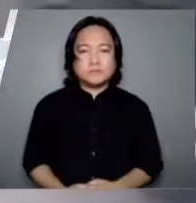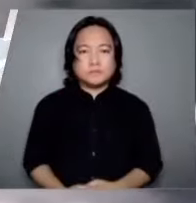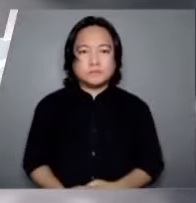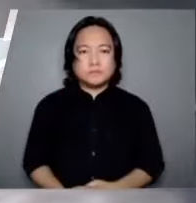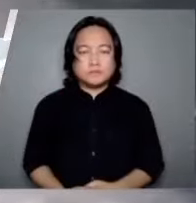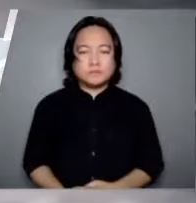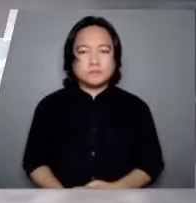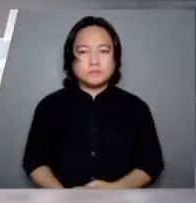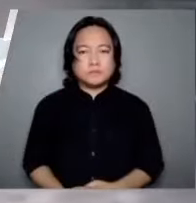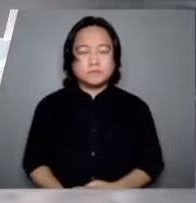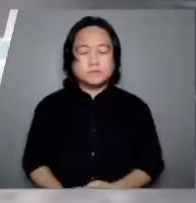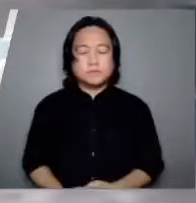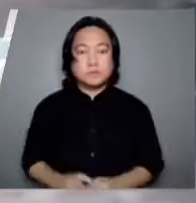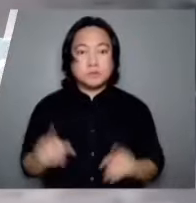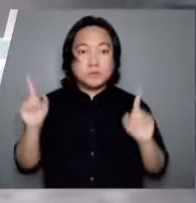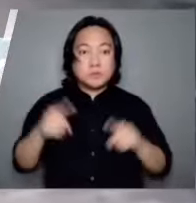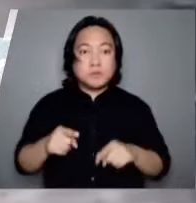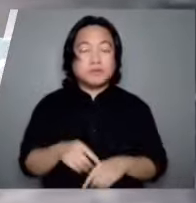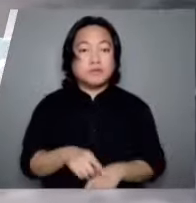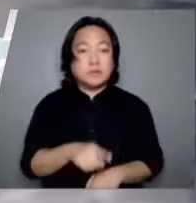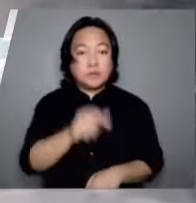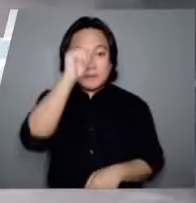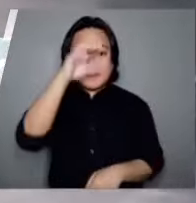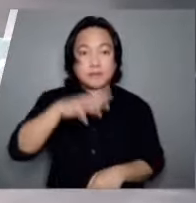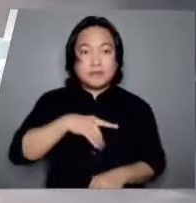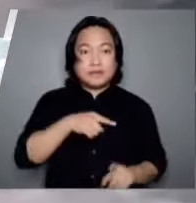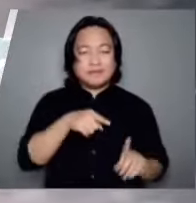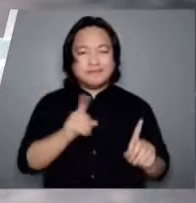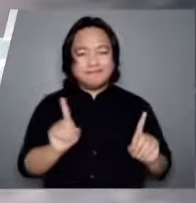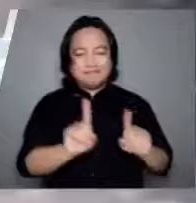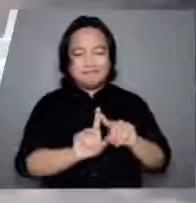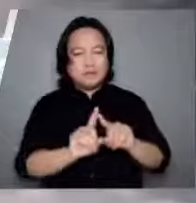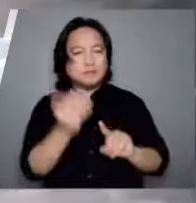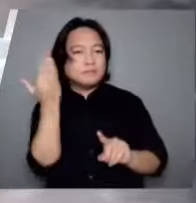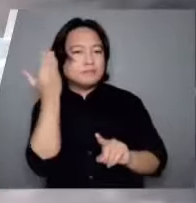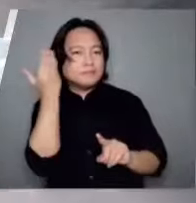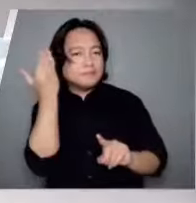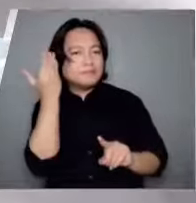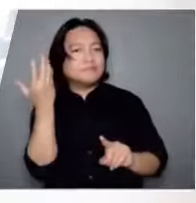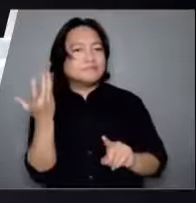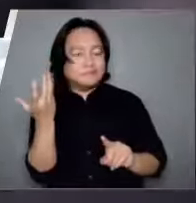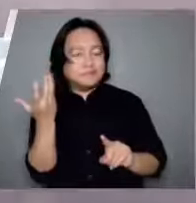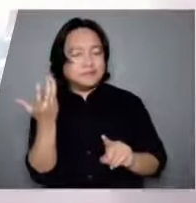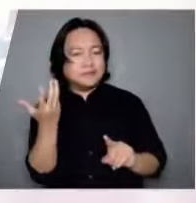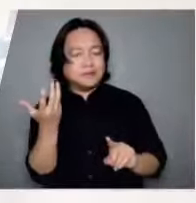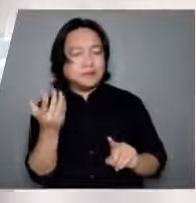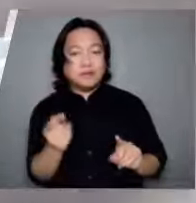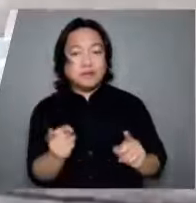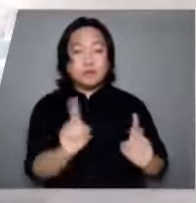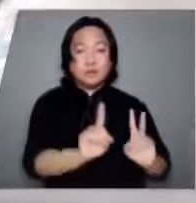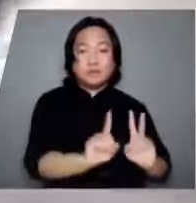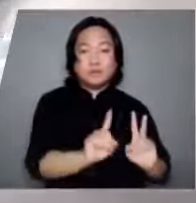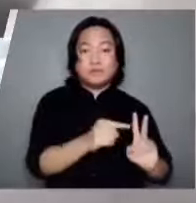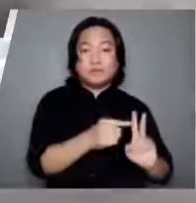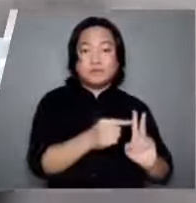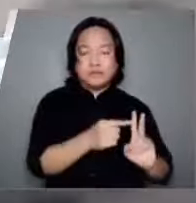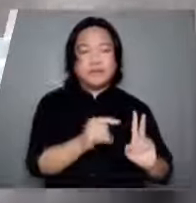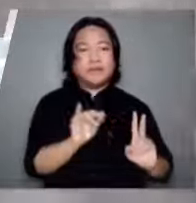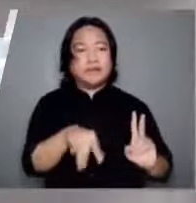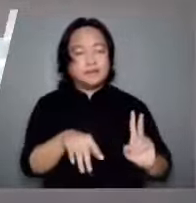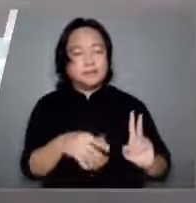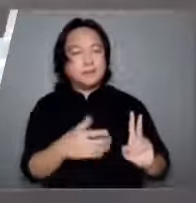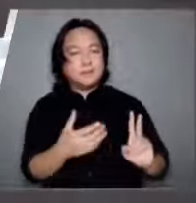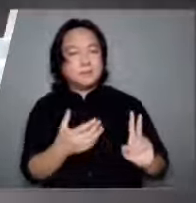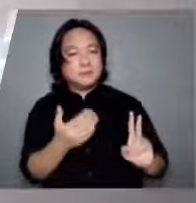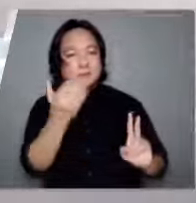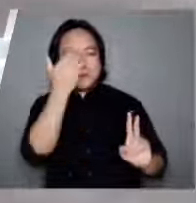Maya-maya pa, sinunggaban na ng lalaki na nagpanggap na buyer ang dalawa niyang kausap. Nalambat sa naturang bypass operation ang target na si alias